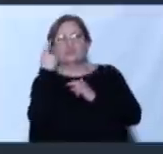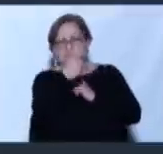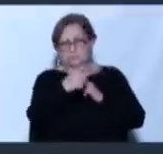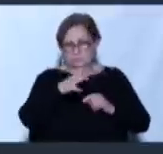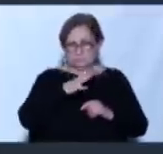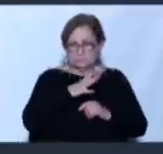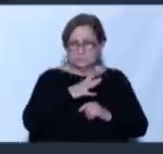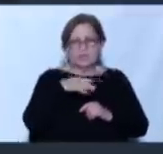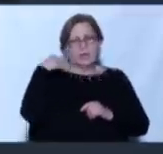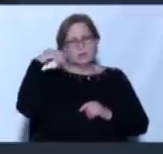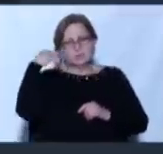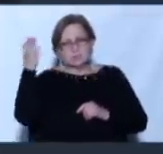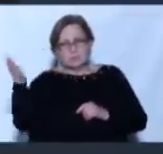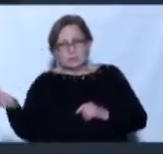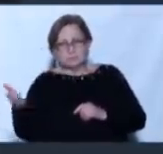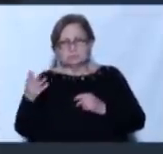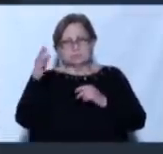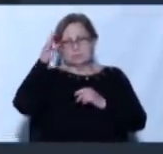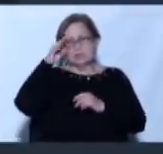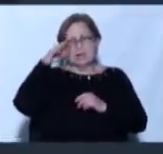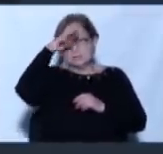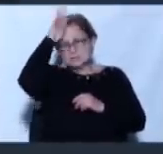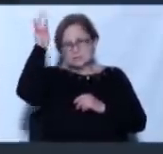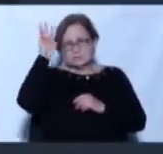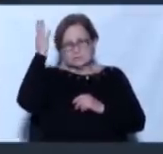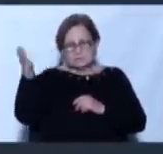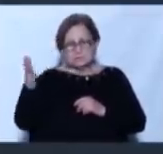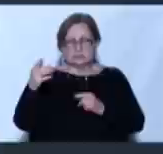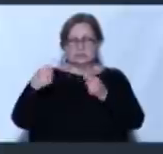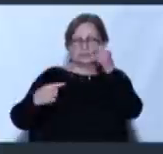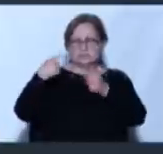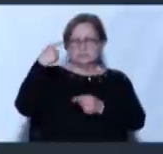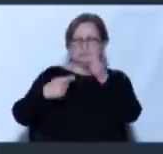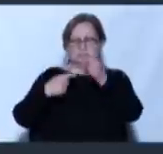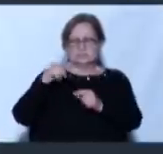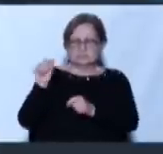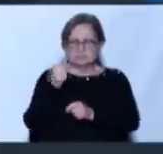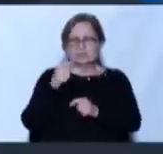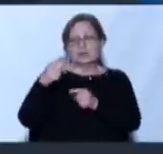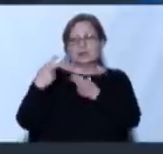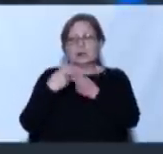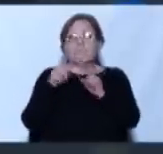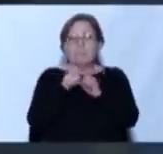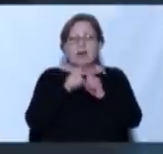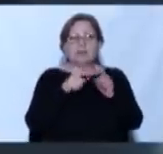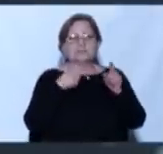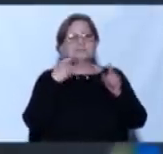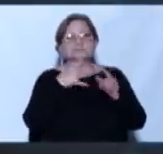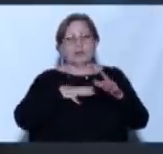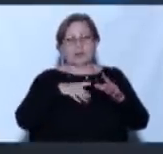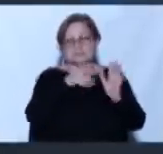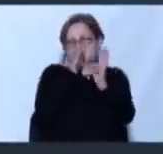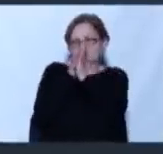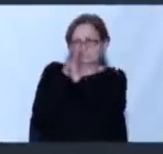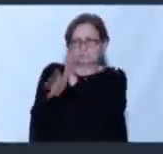და თურქეთსა და სპარსეთს შორის მოქცეული და არსებობისათვის იბრძოდა, მაგრამ ამა თუ იმ გზით ეს განწყობები მაინც შემოდიოდა საქართველოში